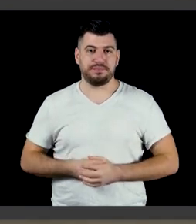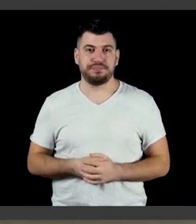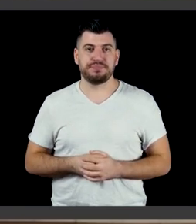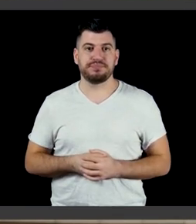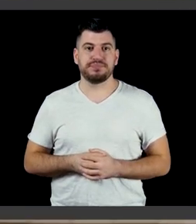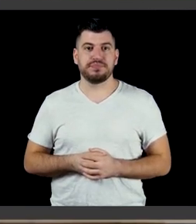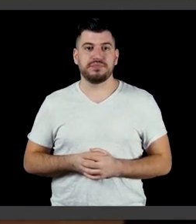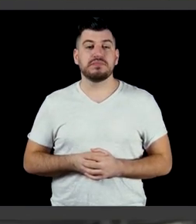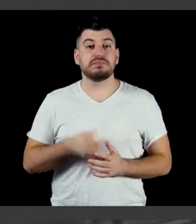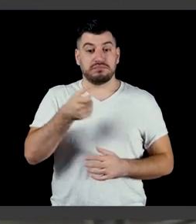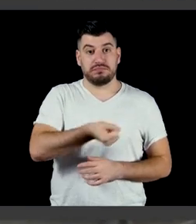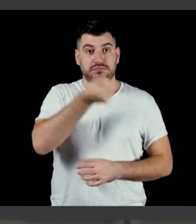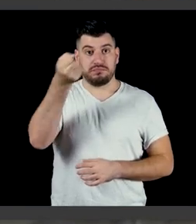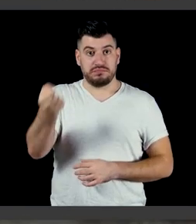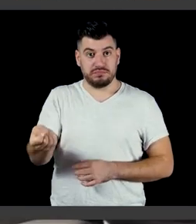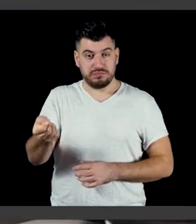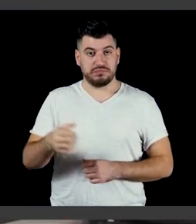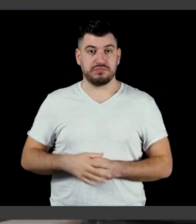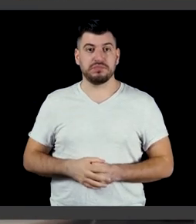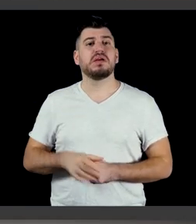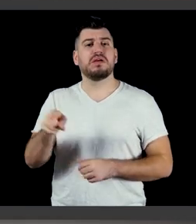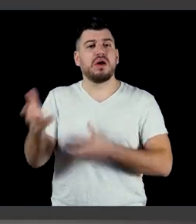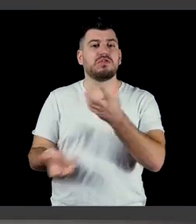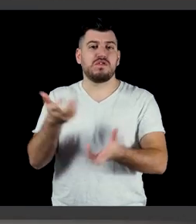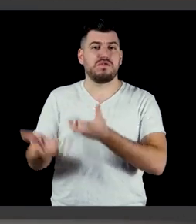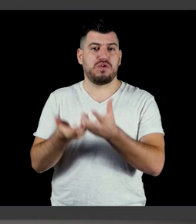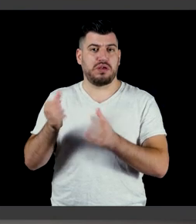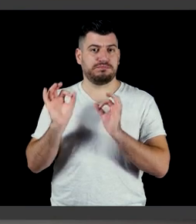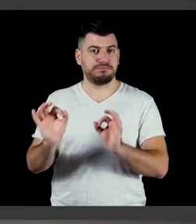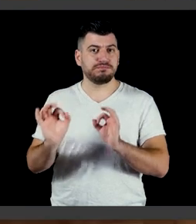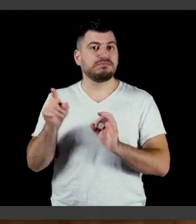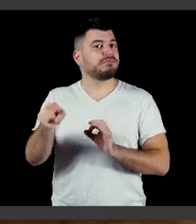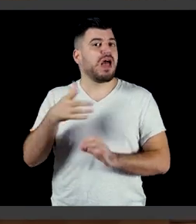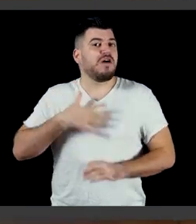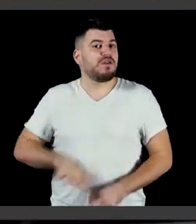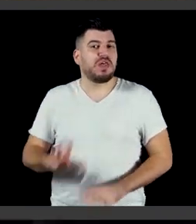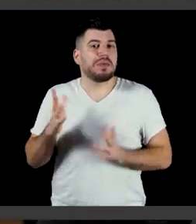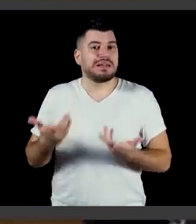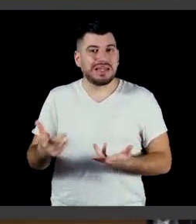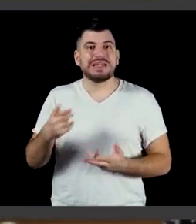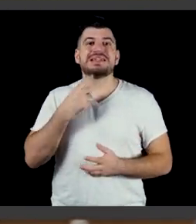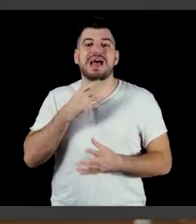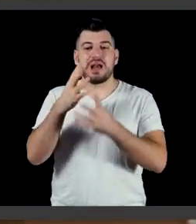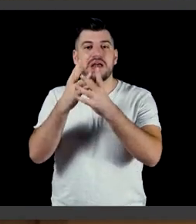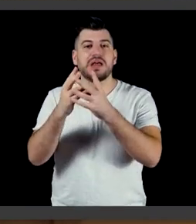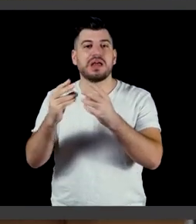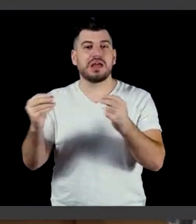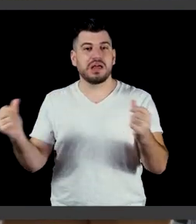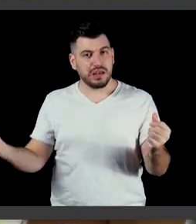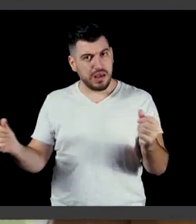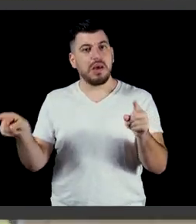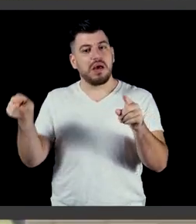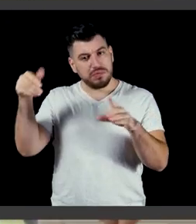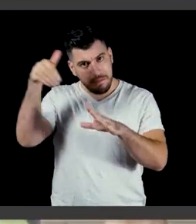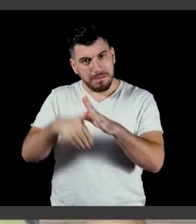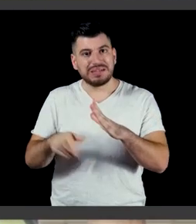Και έτσι όπως είναι, παίρνουμε και το βάζουμε στη φωτιά. Αυτό που θέλω είναι να διαλυθεί η ζάχαρη μέσα στο